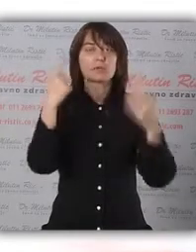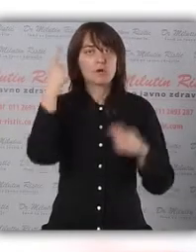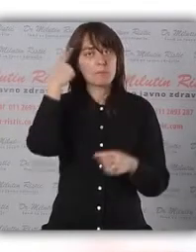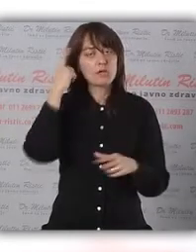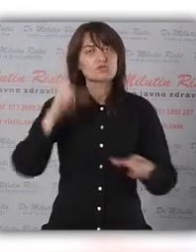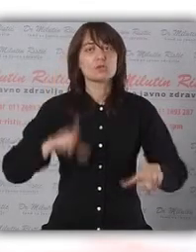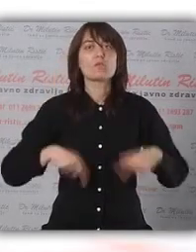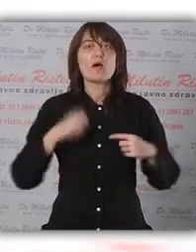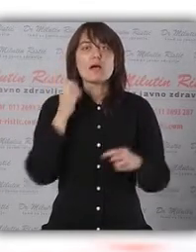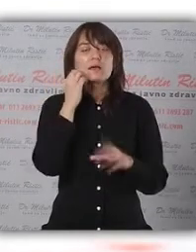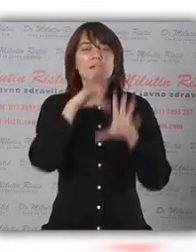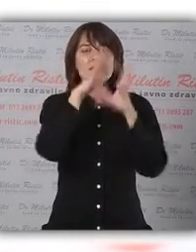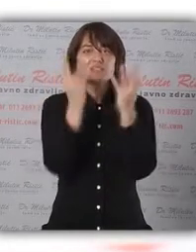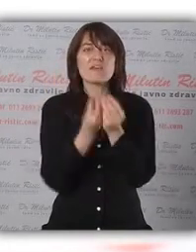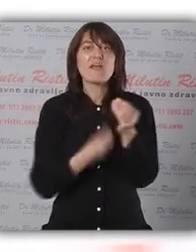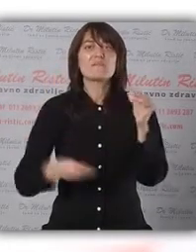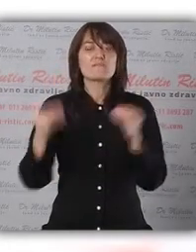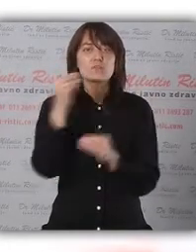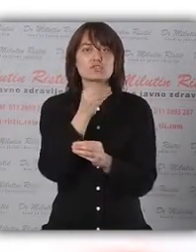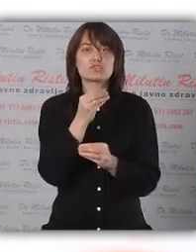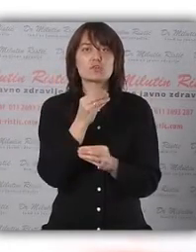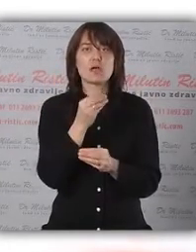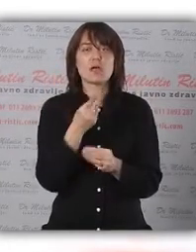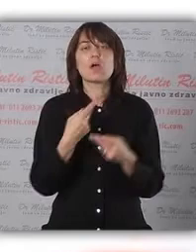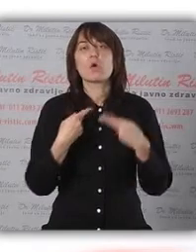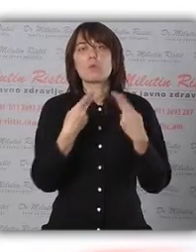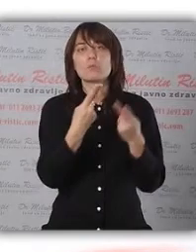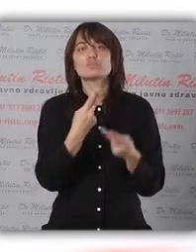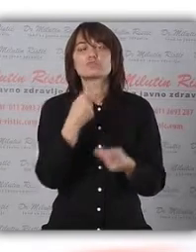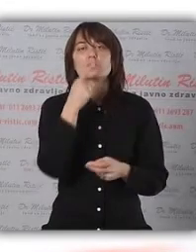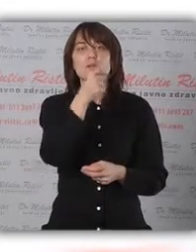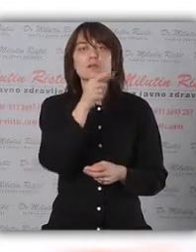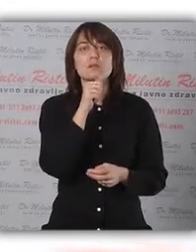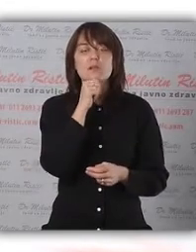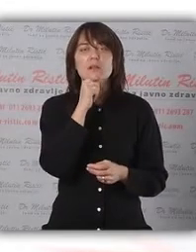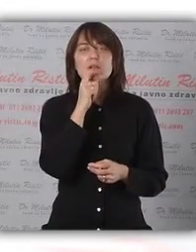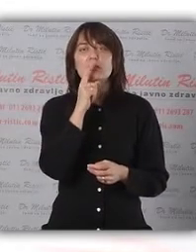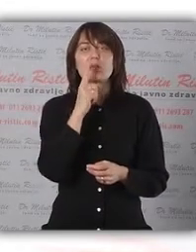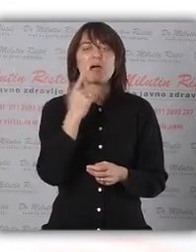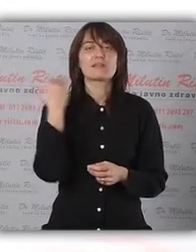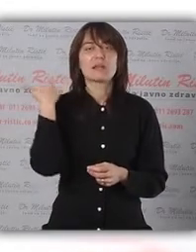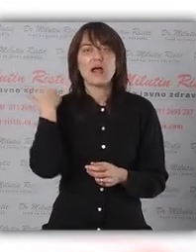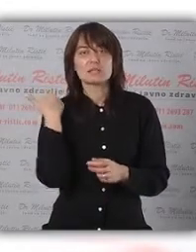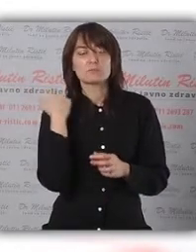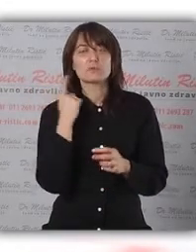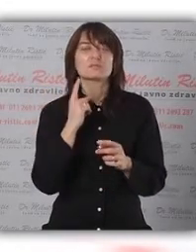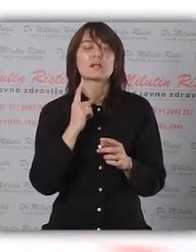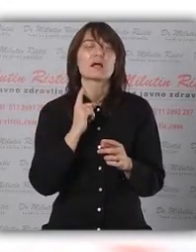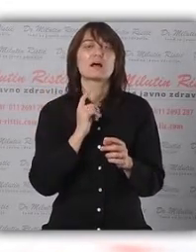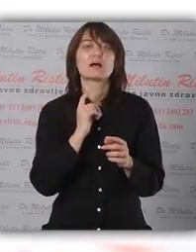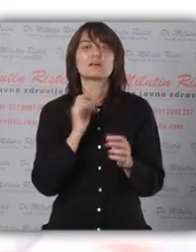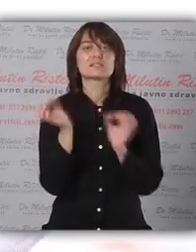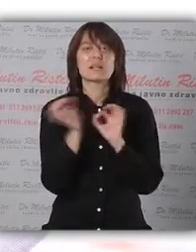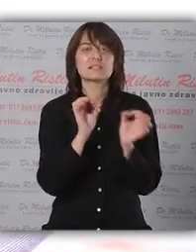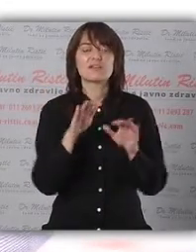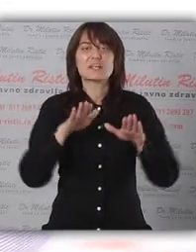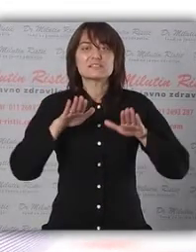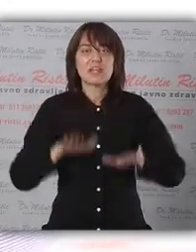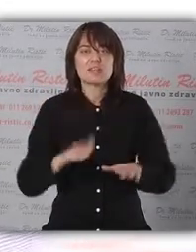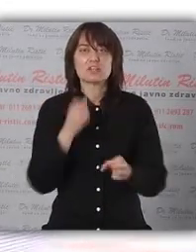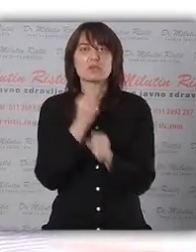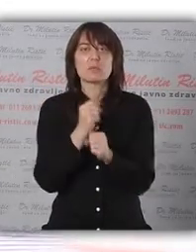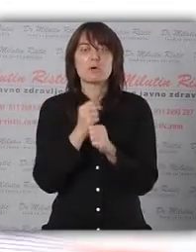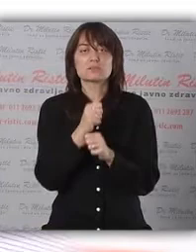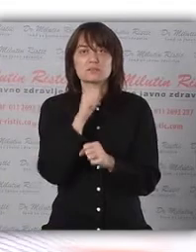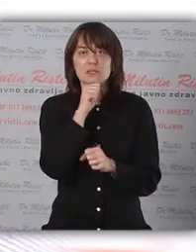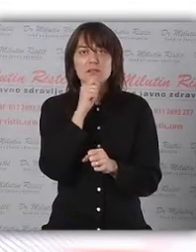naročito u savremenom načinu življenja kada smo sve više upućeni na transportna sredstva, na sedeće